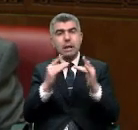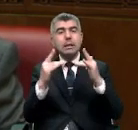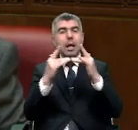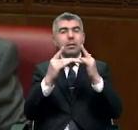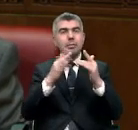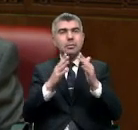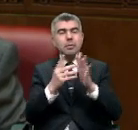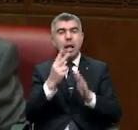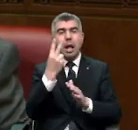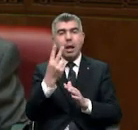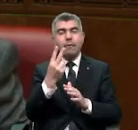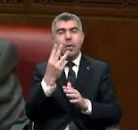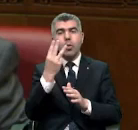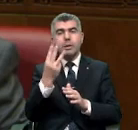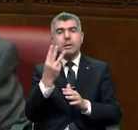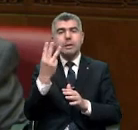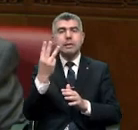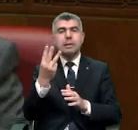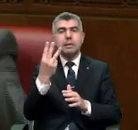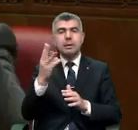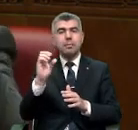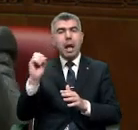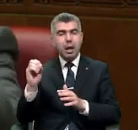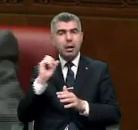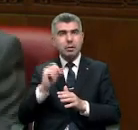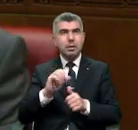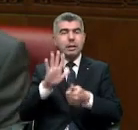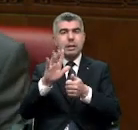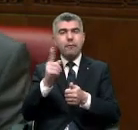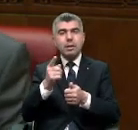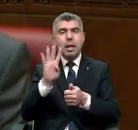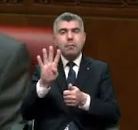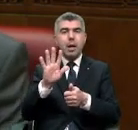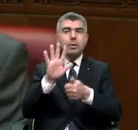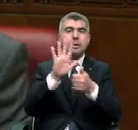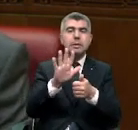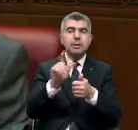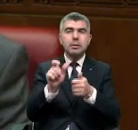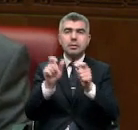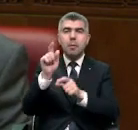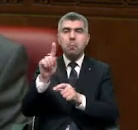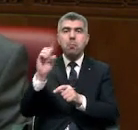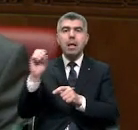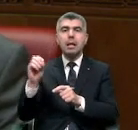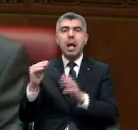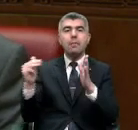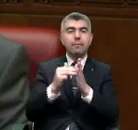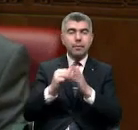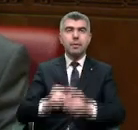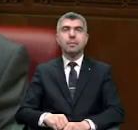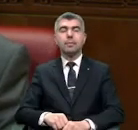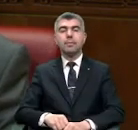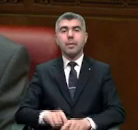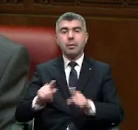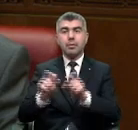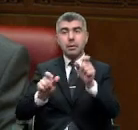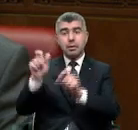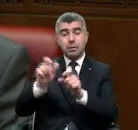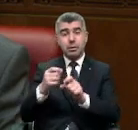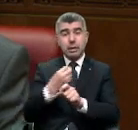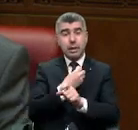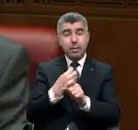سريرية تقدر ب 2330 سرير، بما هو معدل ديال 6.64 سرير لكل 100 ألف نسمة. كذلك الموارد